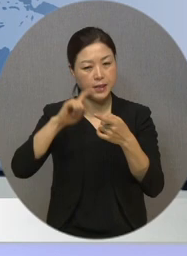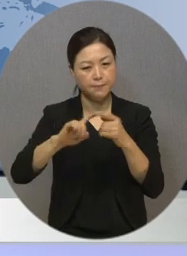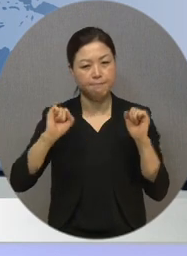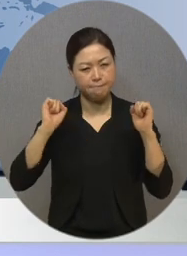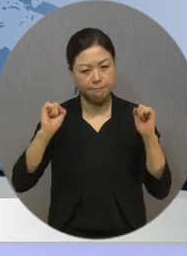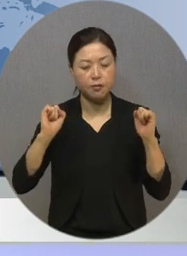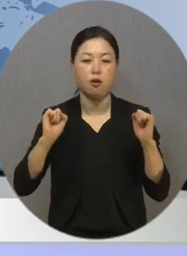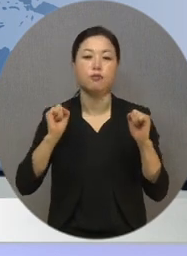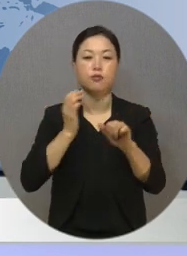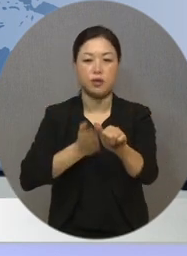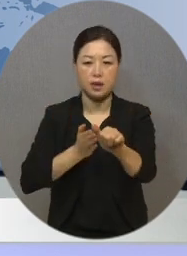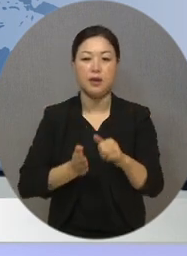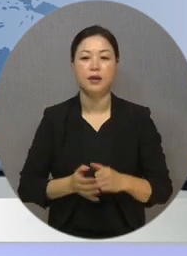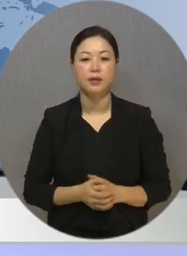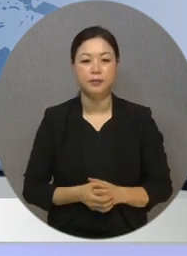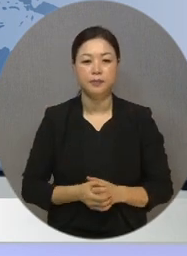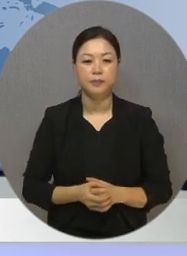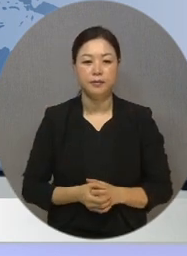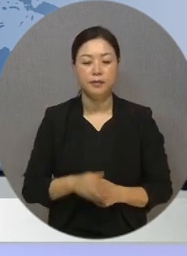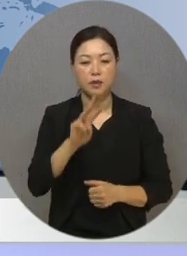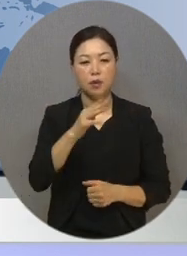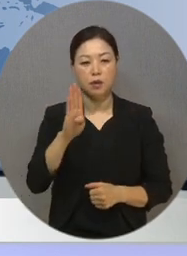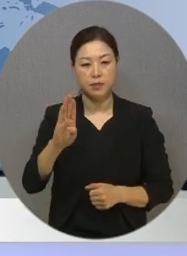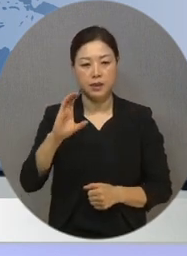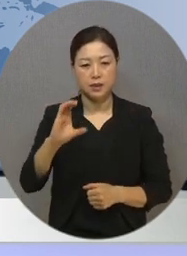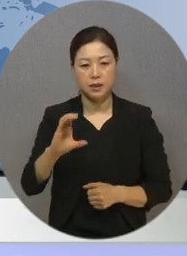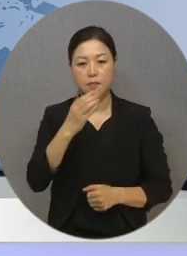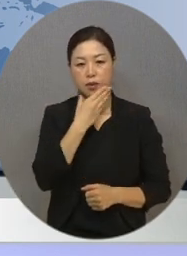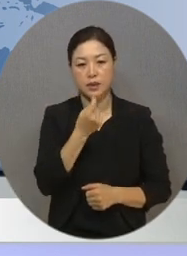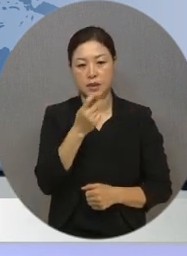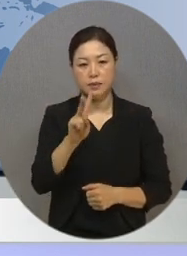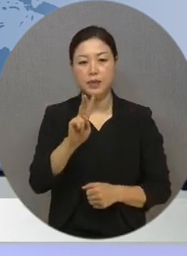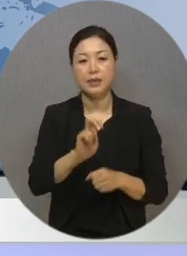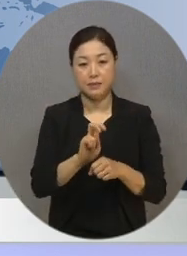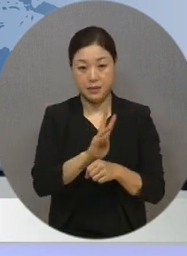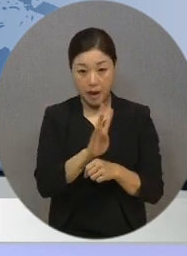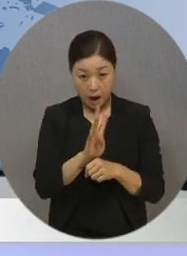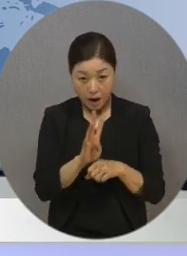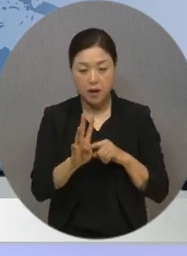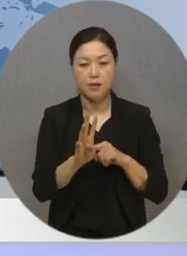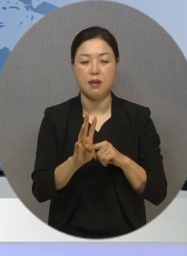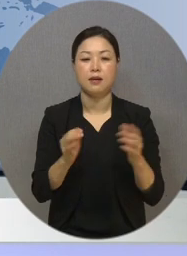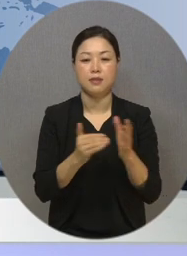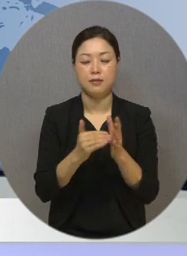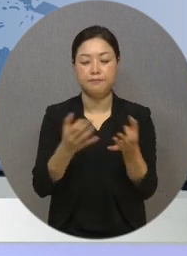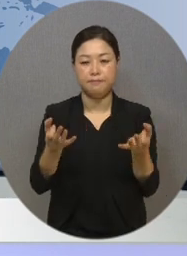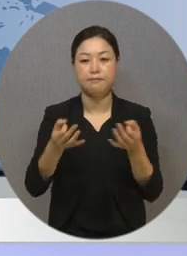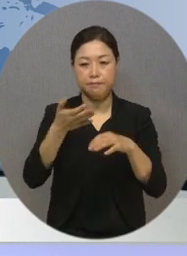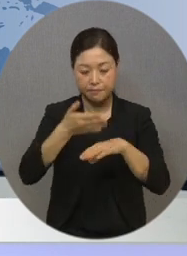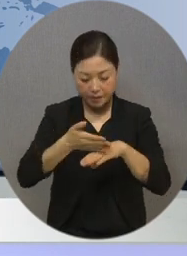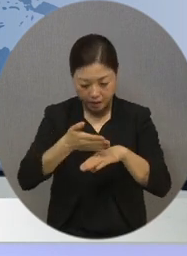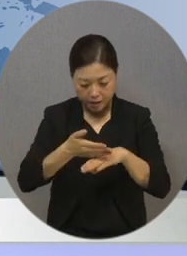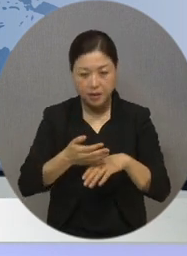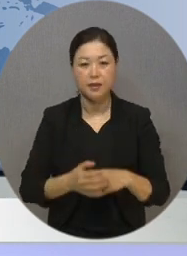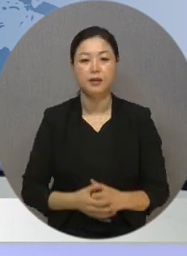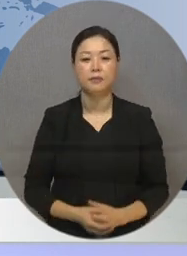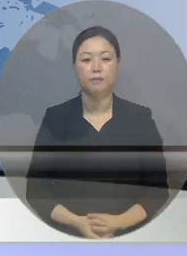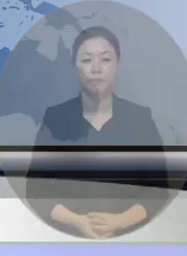힘을 모아야겠습니다 이상 WBC 복재 TV 뉴스 24를 마칩니다 시청해 주신 여러분